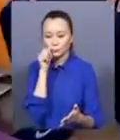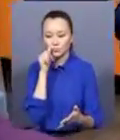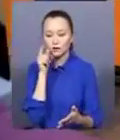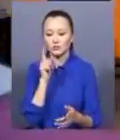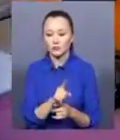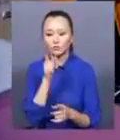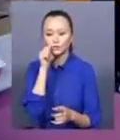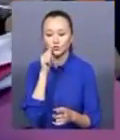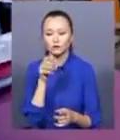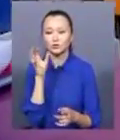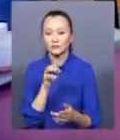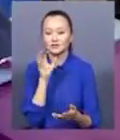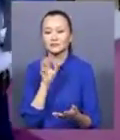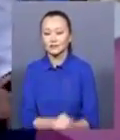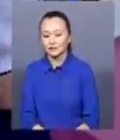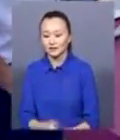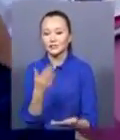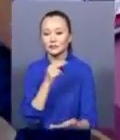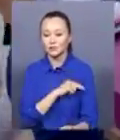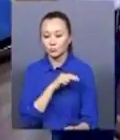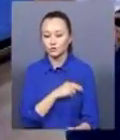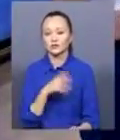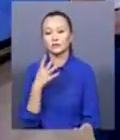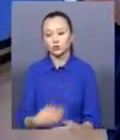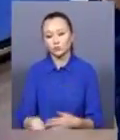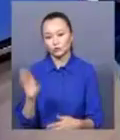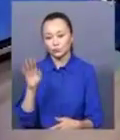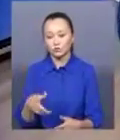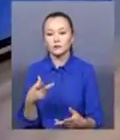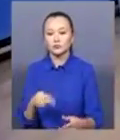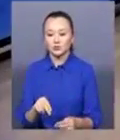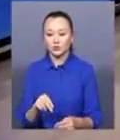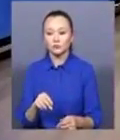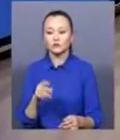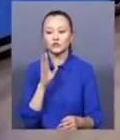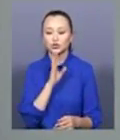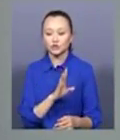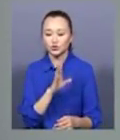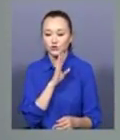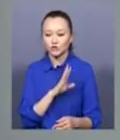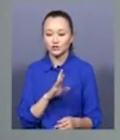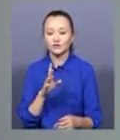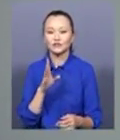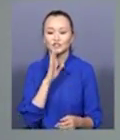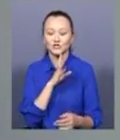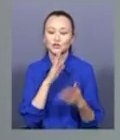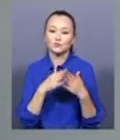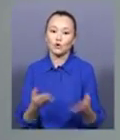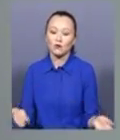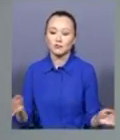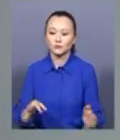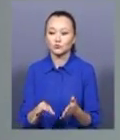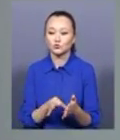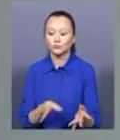так как мужчина занят либо на работе, либо еще где-то, то есть женщина Когда вторая может... половина остается дома, да. И